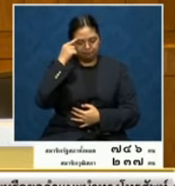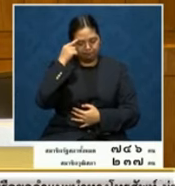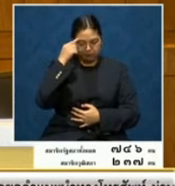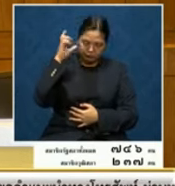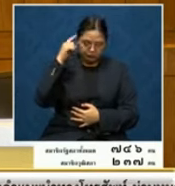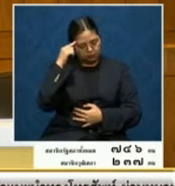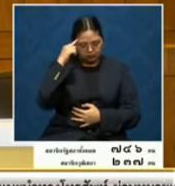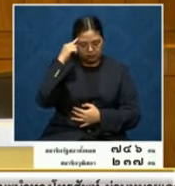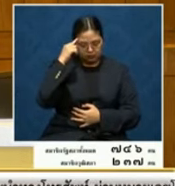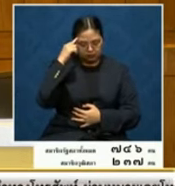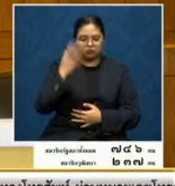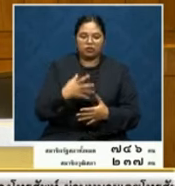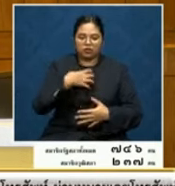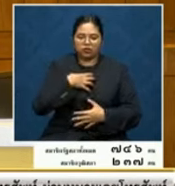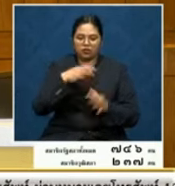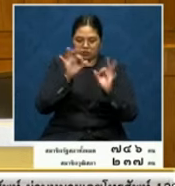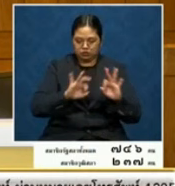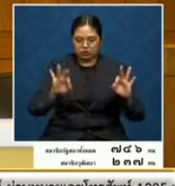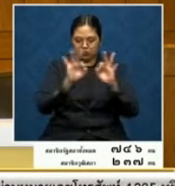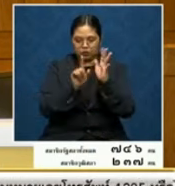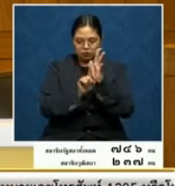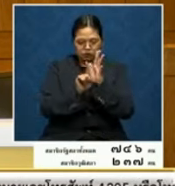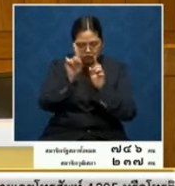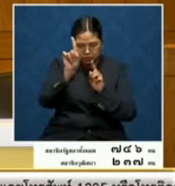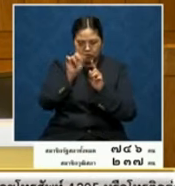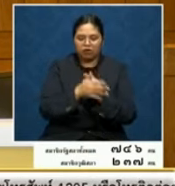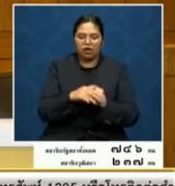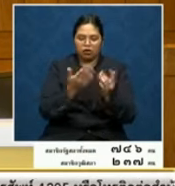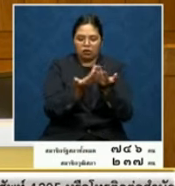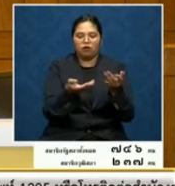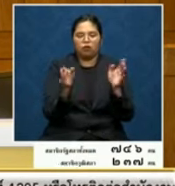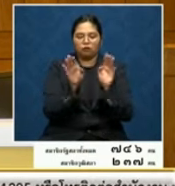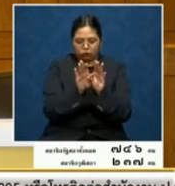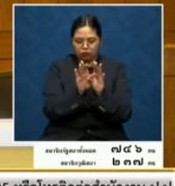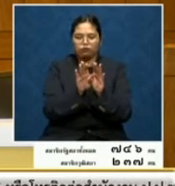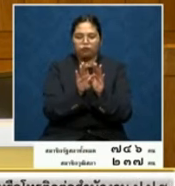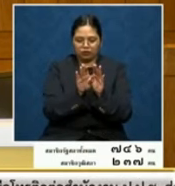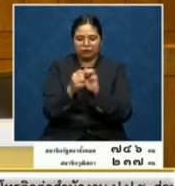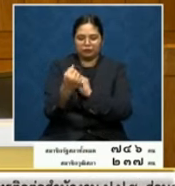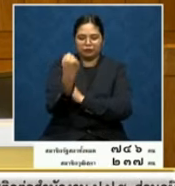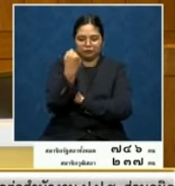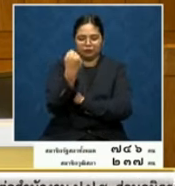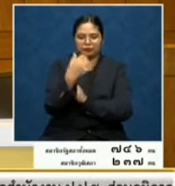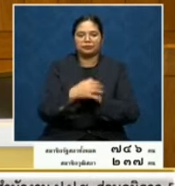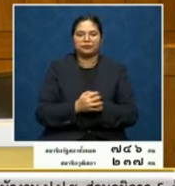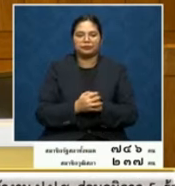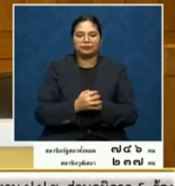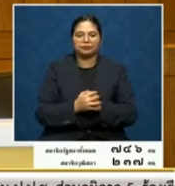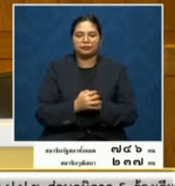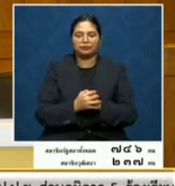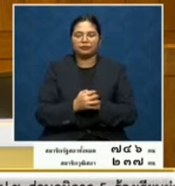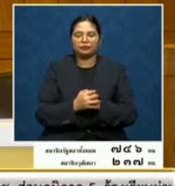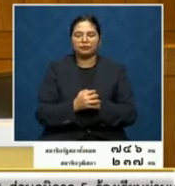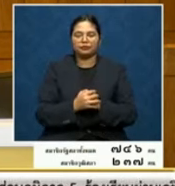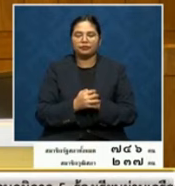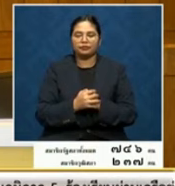ำคัญอย่างสูงสุดเพื่อให้สถาบันครอบครัวของประเทศกลับมาแข็งแกร่งอีกครั้งเรื่องสุดท้ายที่ท่านพูดมาว่